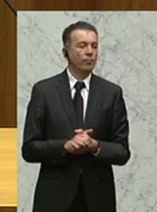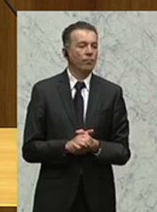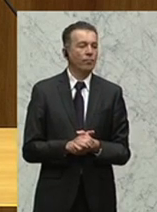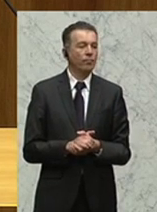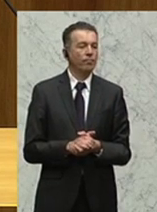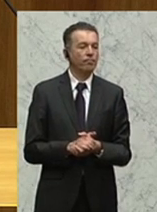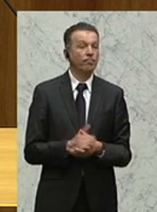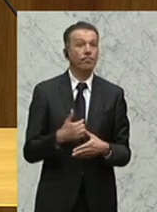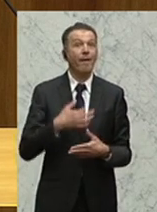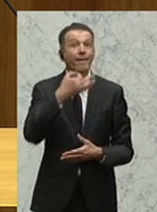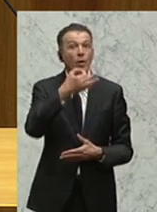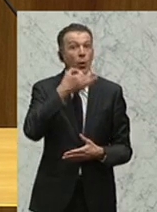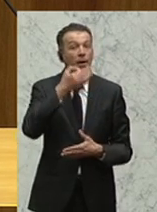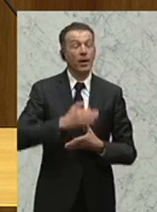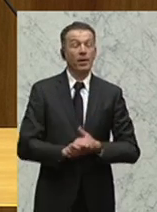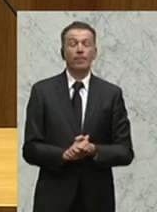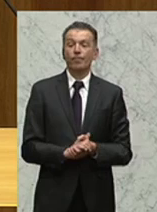wäre sehr neugierig darauf.